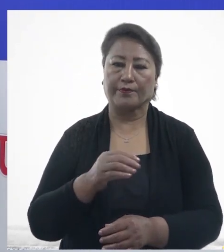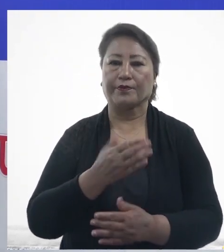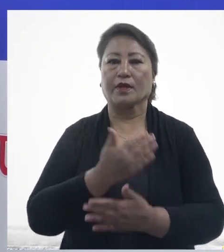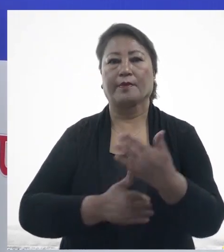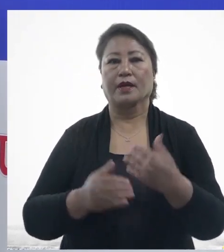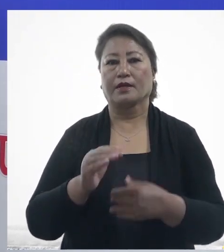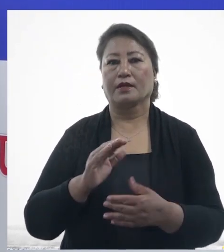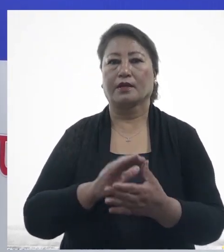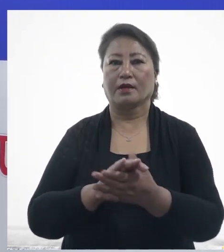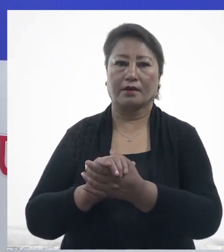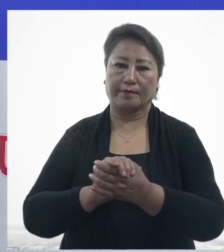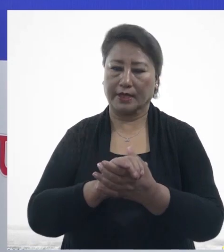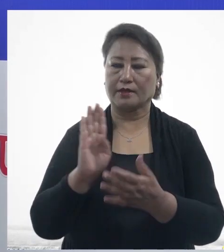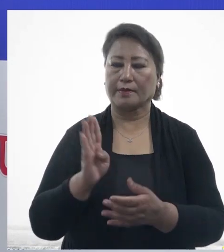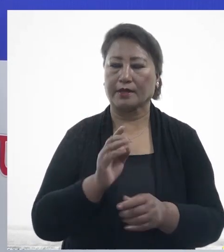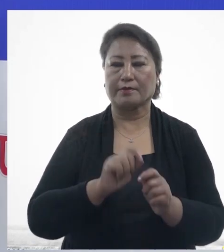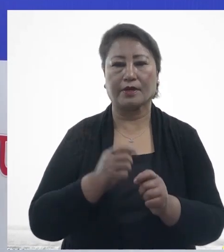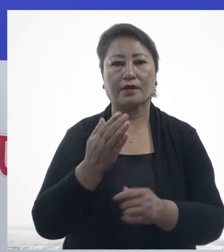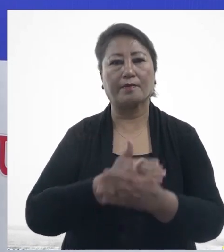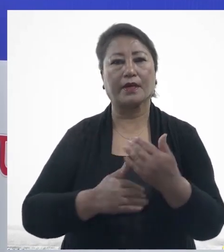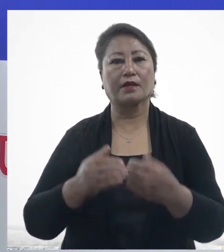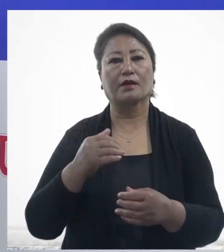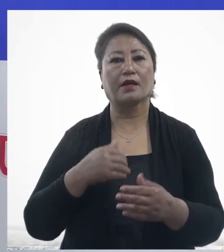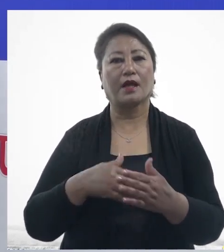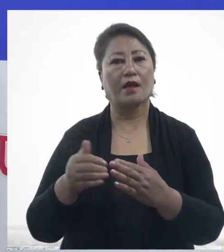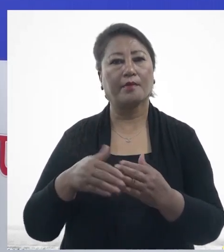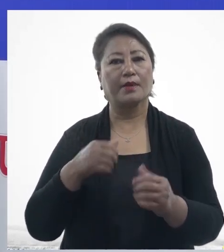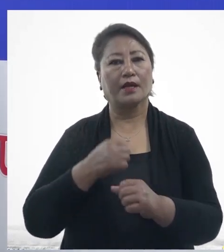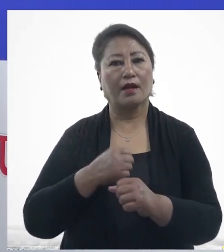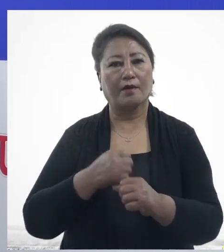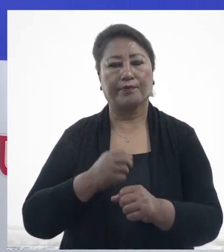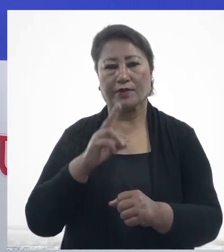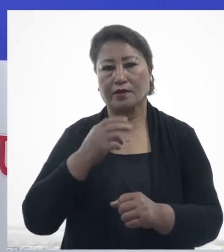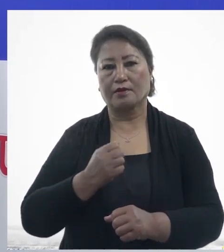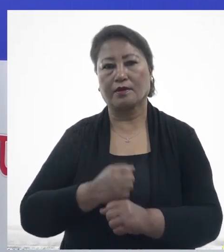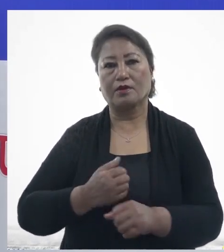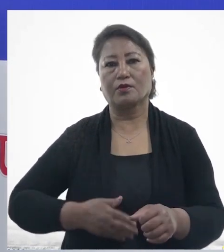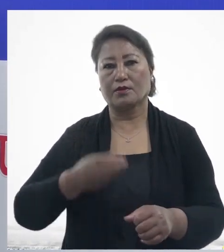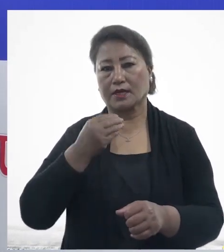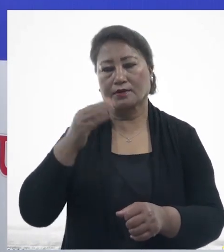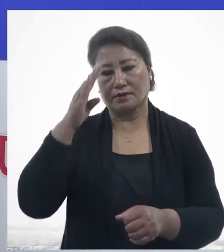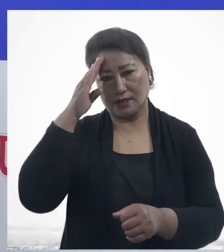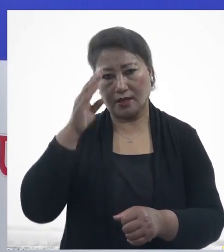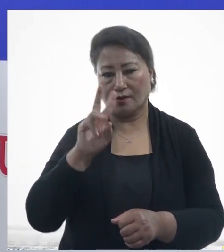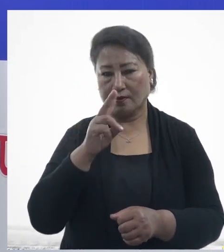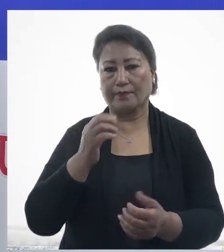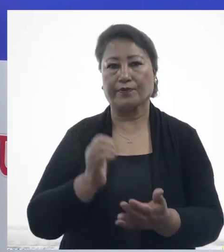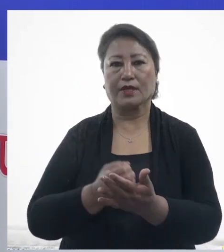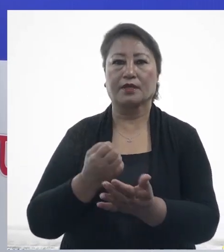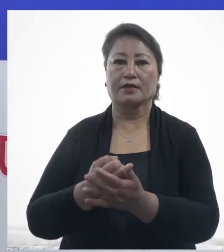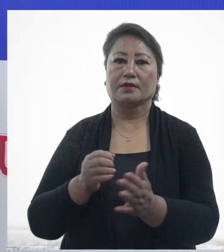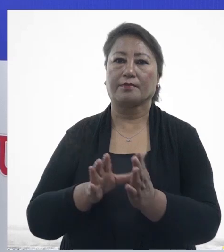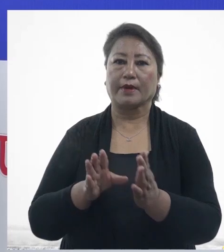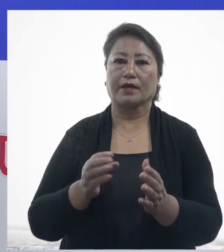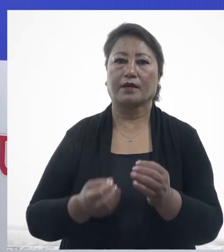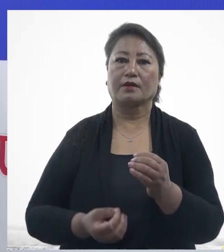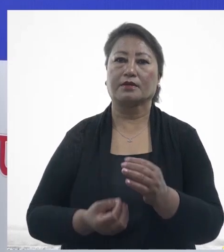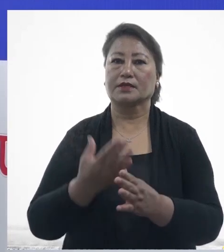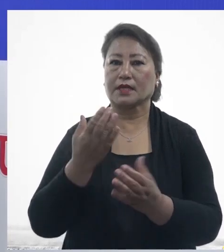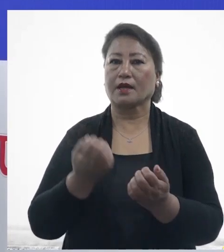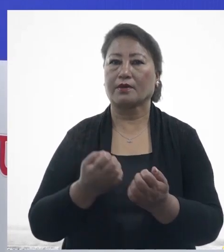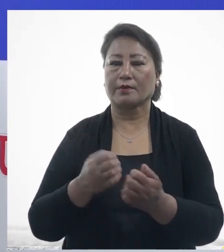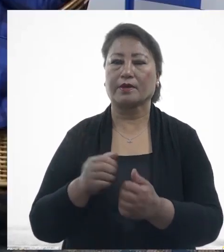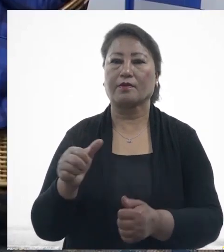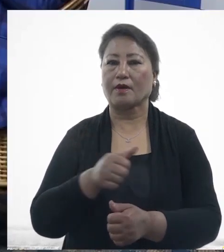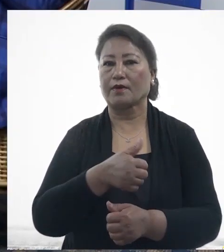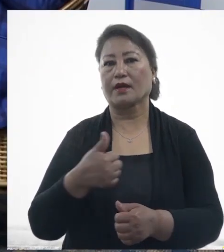भन्न र अपाङ्गता भएका व्यक्तिहरूलाई चाहिँ एउटा रोजगारको स्वरोजगारको एउटा अवसरहरू चाहिँ सरकारले होइन अथवा हामी यस्तो संस्थाहरू चाहिँ हामीले सिर्जना गरिदिन सक्यौँ भने उहाँहरूलाई एकदमै